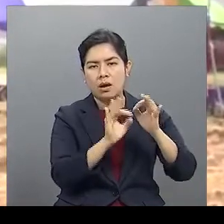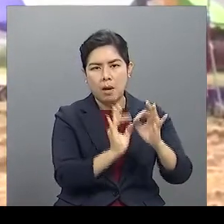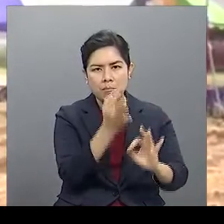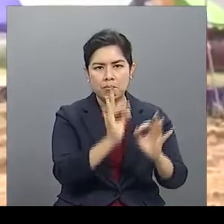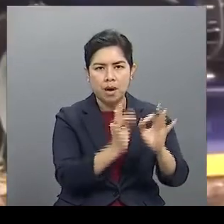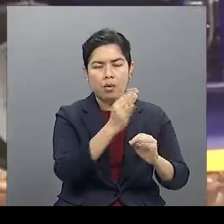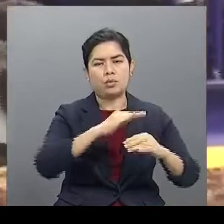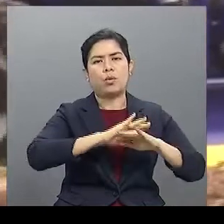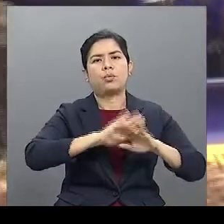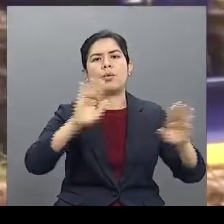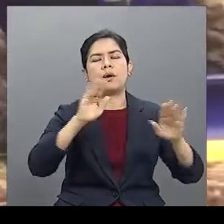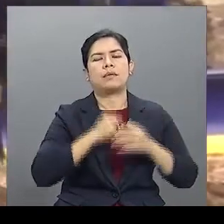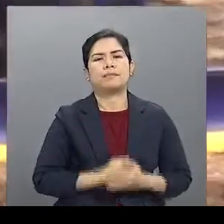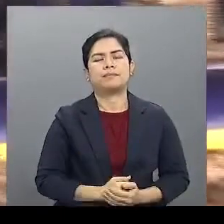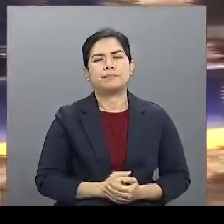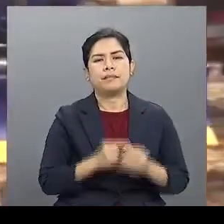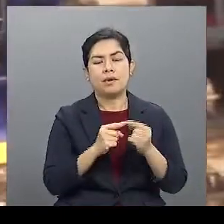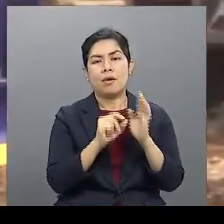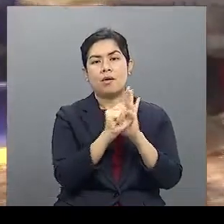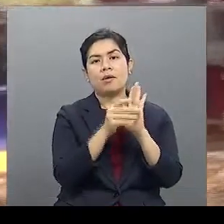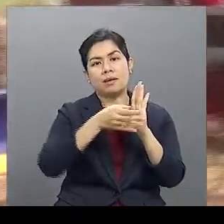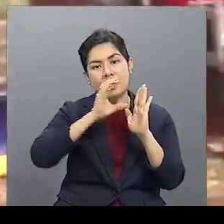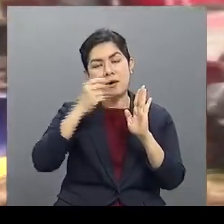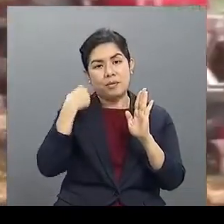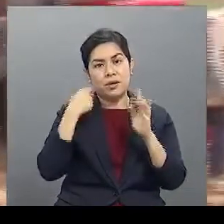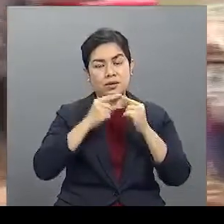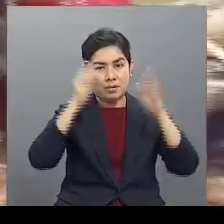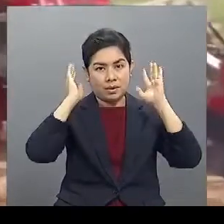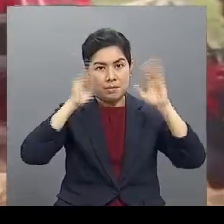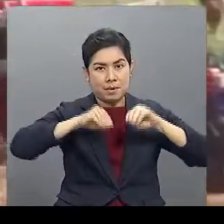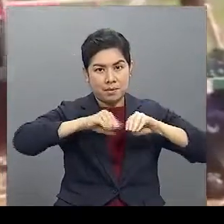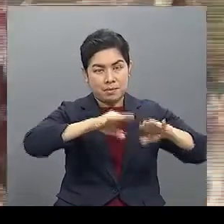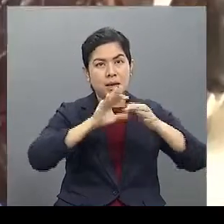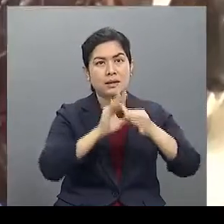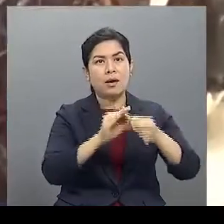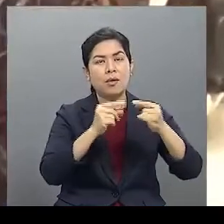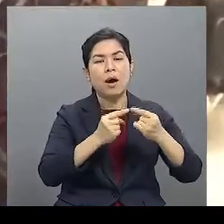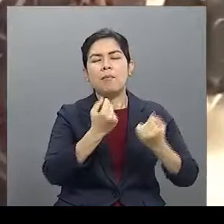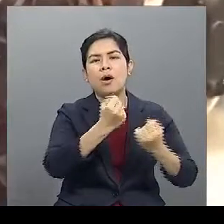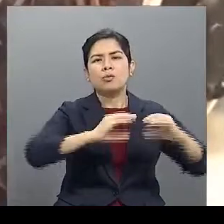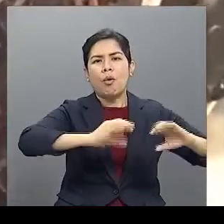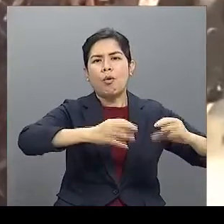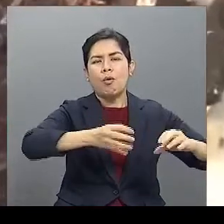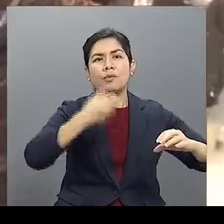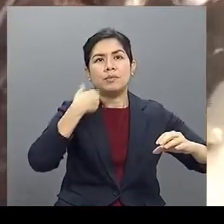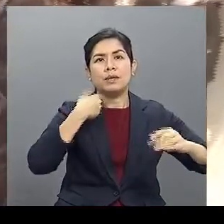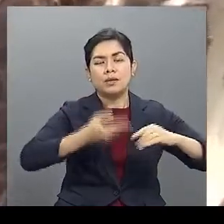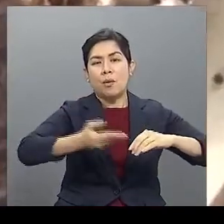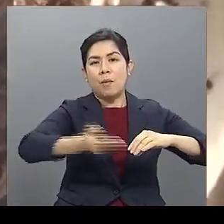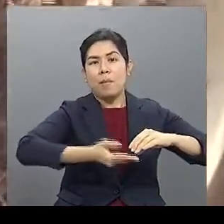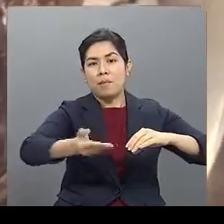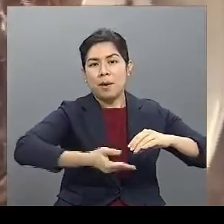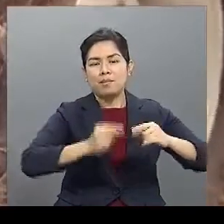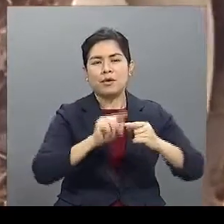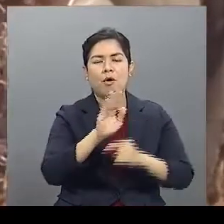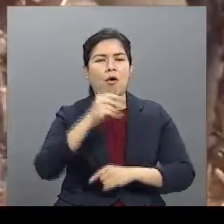แก้วพยายามนำมาใช้คือรณรงค์ให้มีการนำรถตัดอ้อยเข้ามาใช้ในการเก็บเกี่ยวอ้อยในพื้นที่ให้มากขึ้นพร้อมกับขยายเวลา